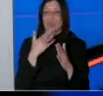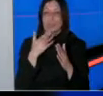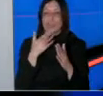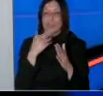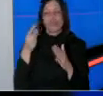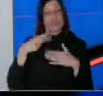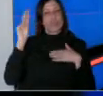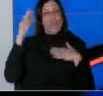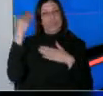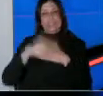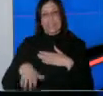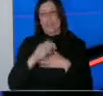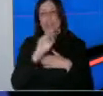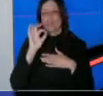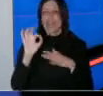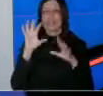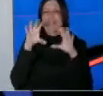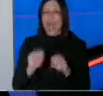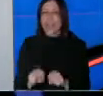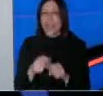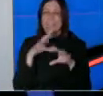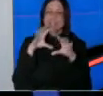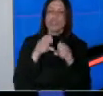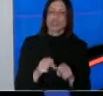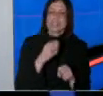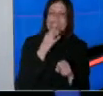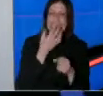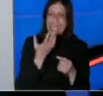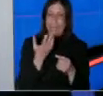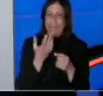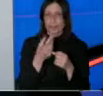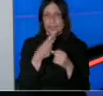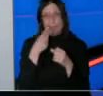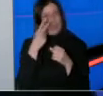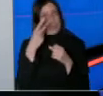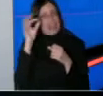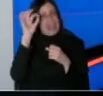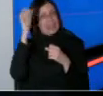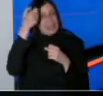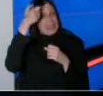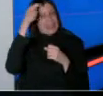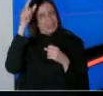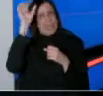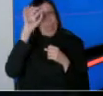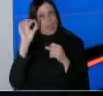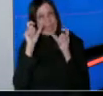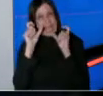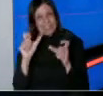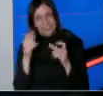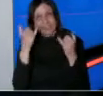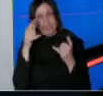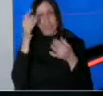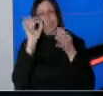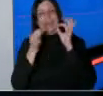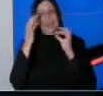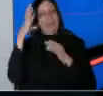לסגור את הסיפור של ההתנחלויות. אוקיי? ההתיישבות הצעירה. רגע, אני מזכיר, עכשיו תסתכל, סגר, אתה זוכר את העת הזאת שהייתה אחוז החסימה? אחוז החסימה. לזה קוראים עכשיו בית הדין